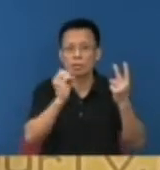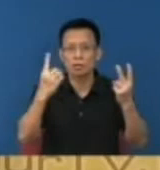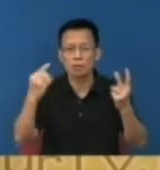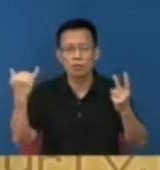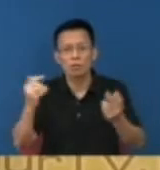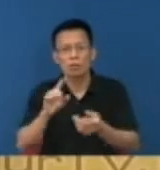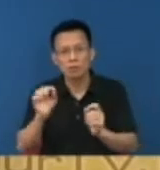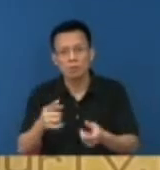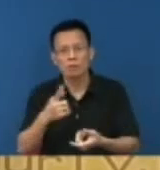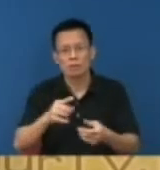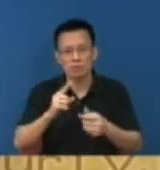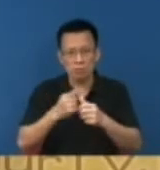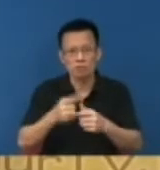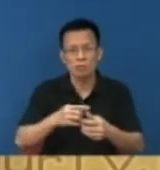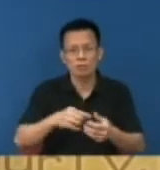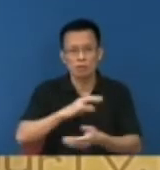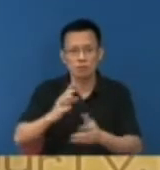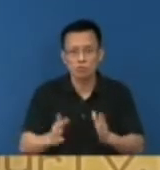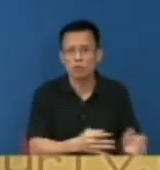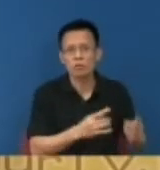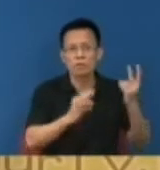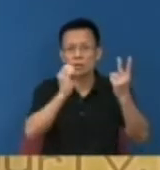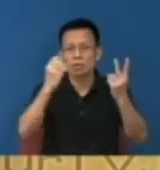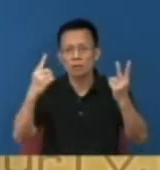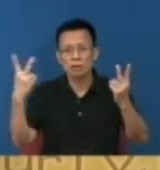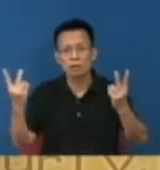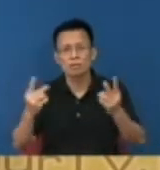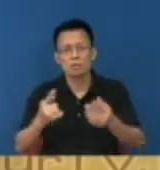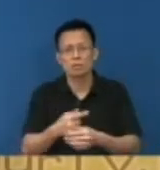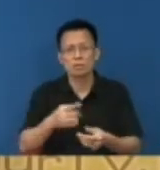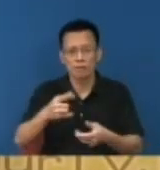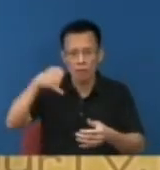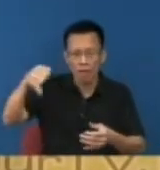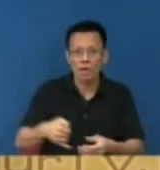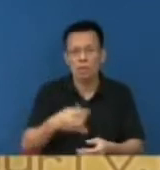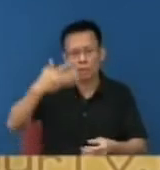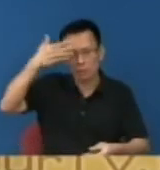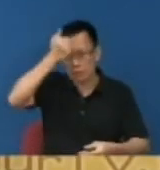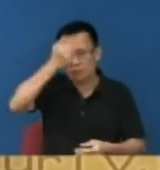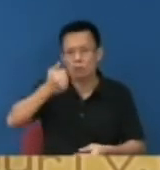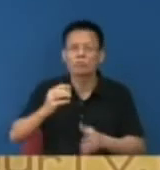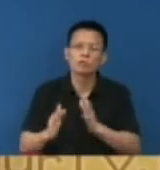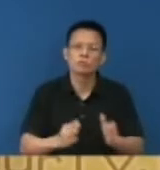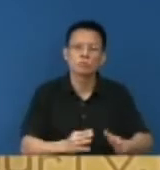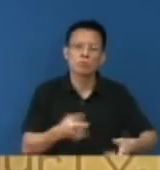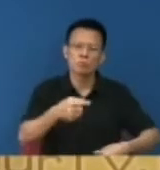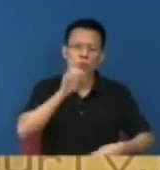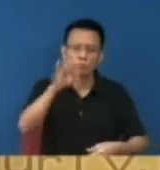搞完二零一二先啦，因為下屆特首會處理啊嘛。咁你帶俾咗香港人乜嘢